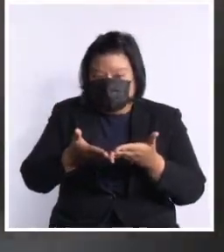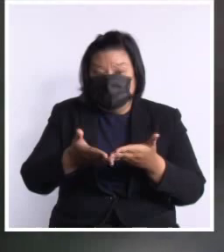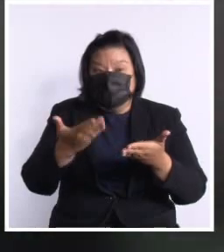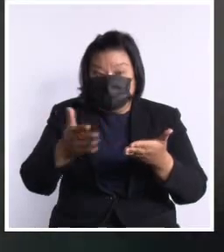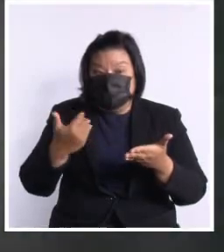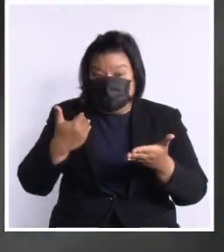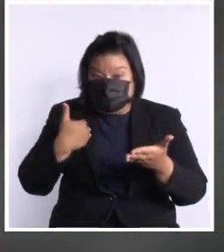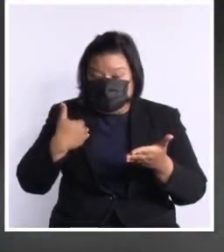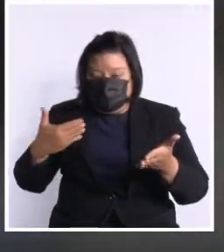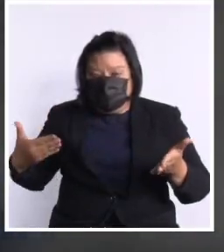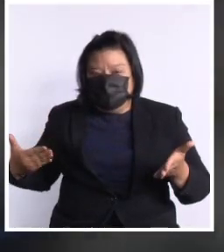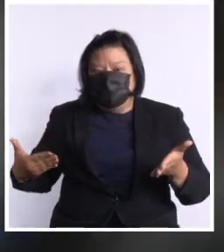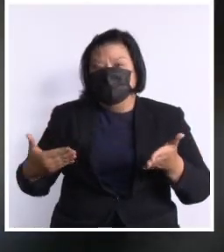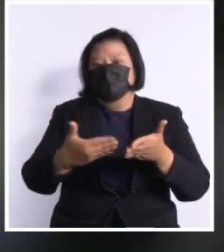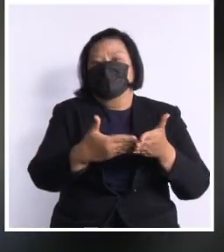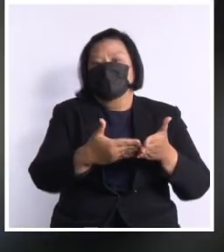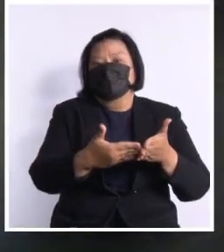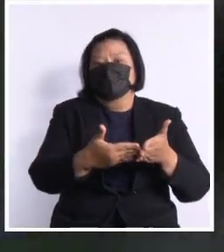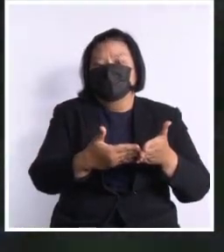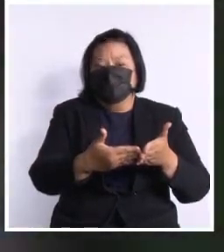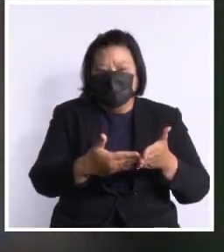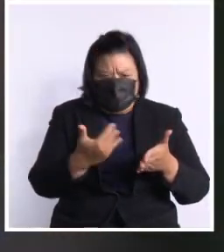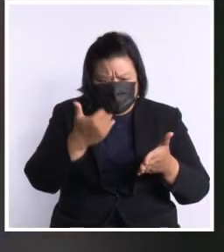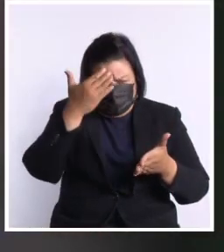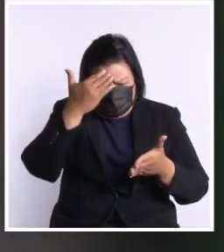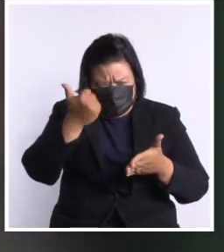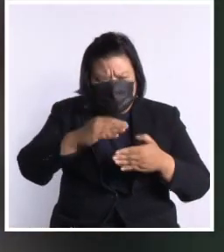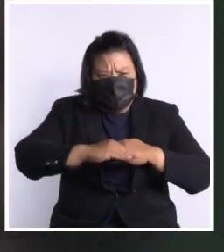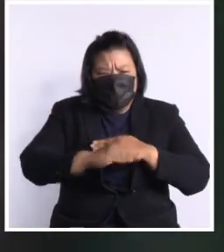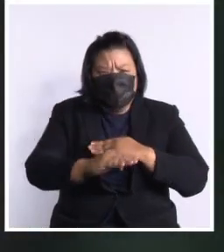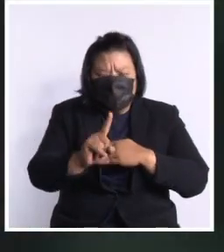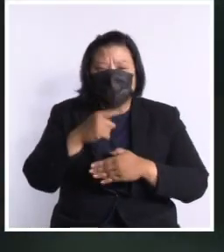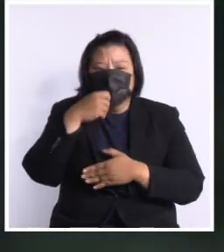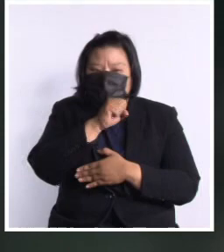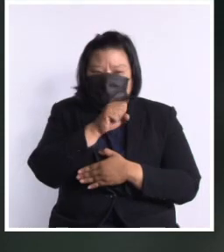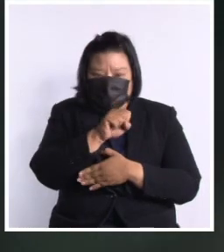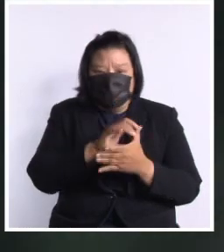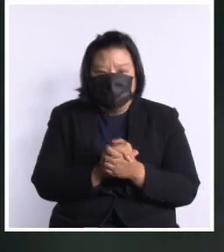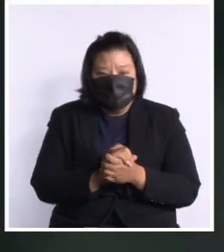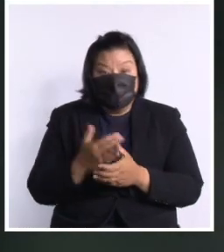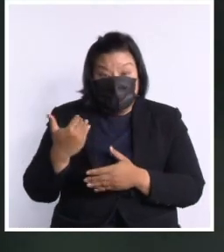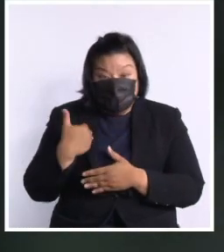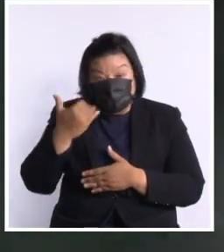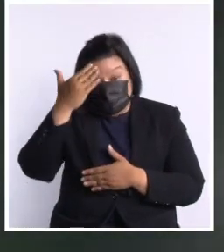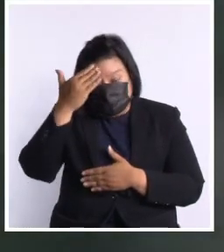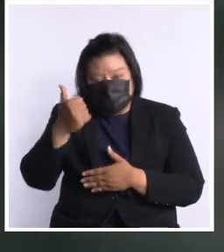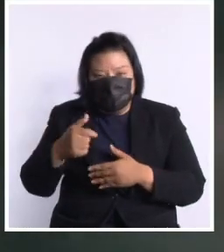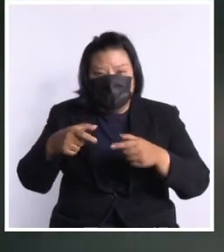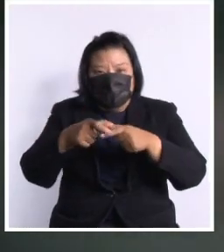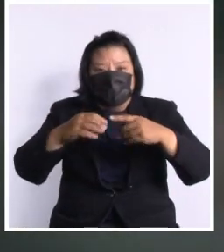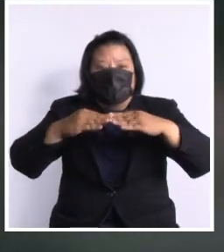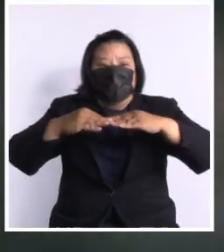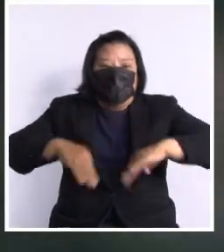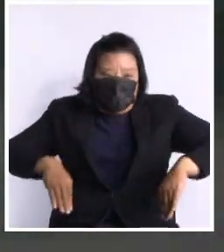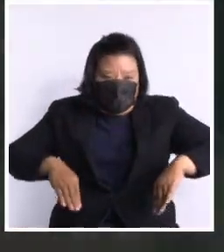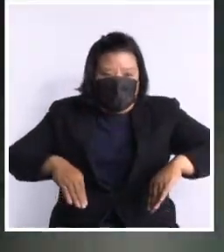สัมผัสเครนสะพานยกตู้คอนเทนเนอร์ที่เทียบกับท่าเรือเก่าสงฆ์ในไต้หวันทำให้เครดิตพังคำลงมาส่งผลให้เรือและ